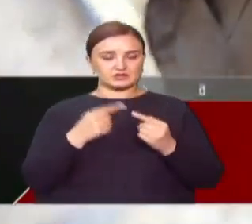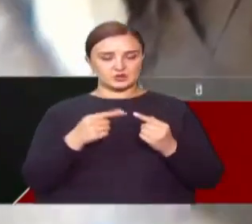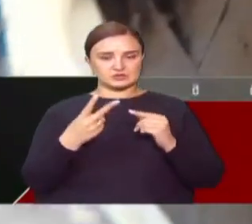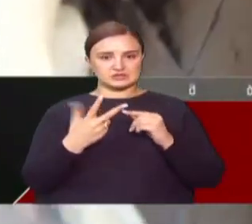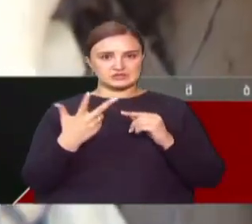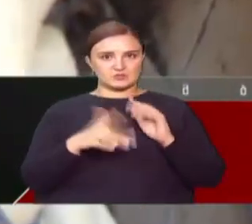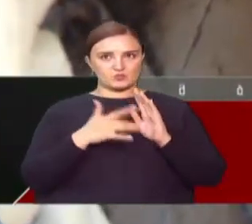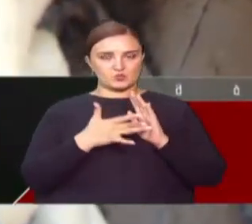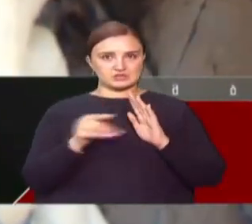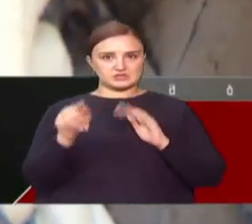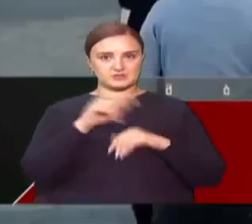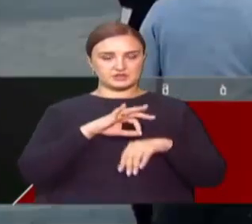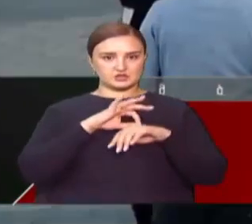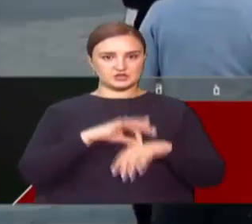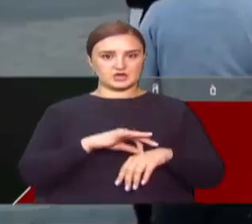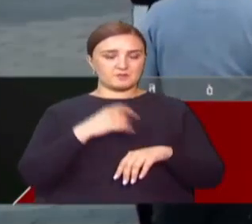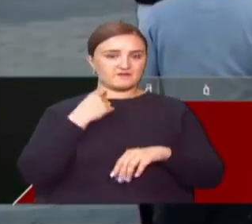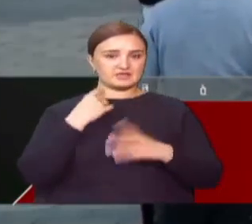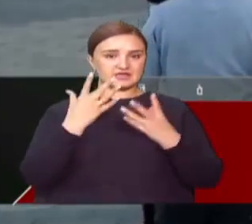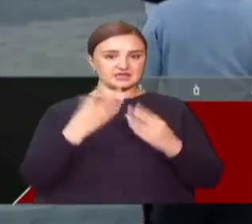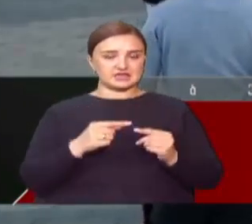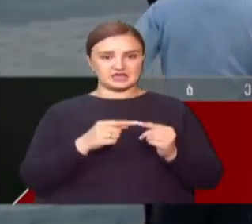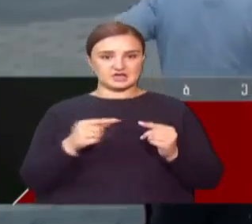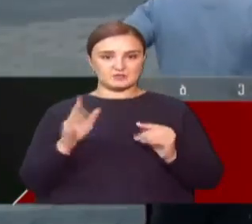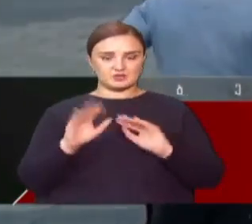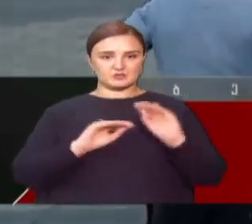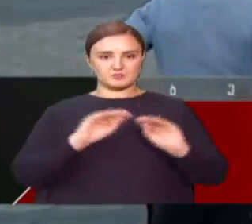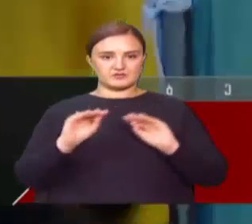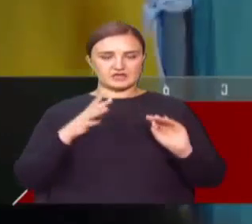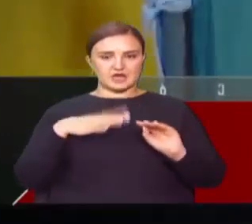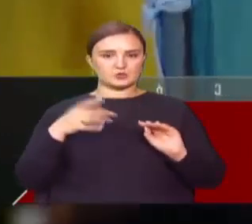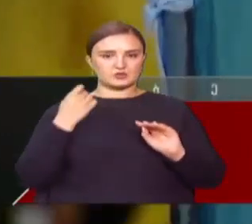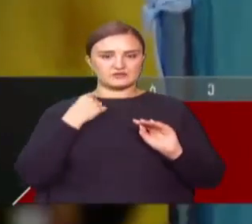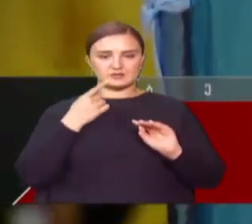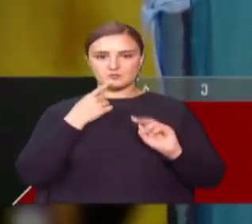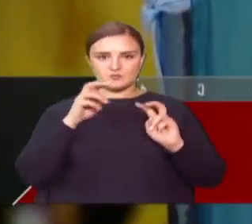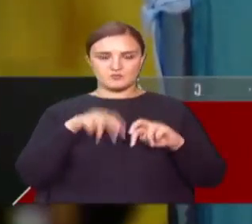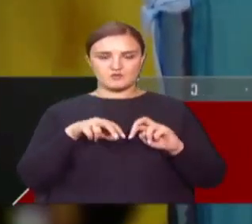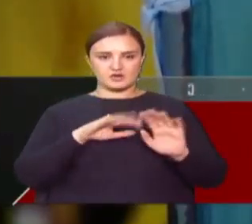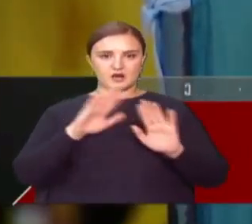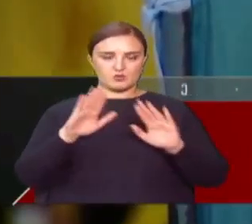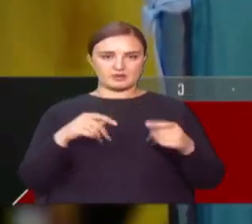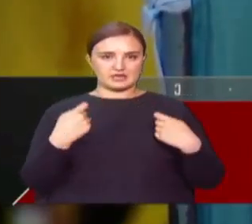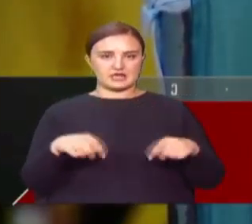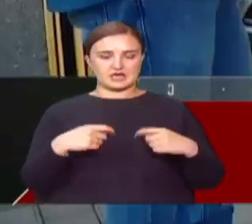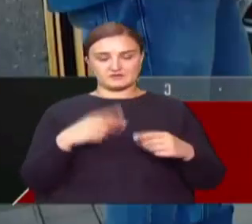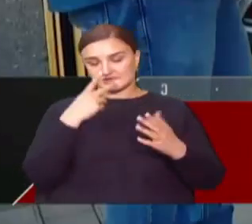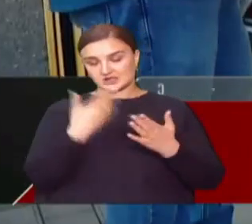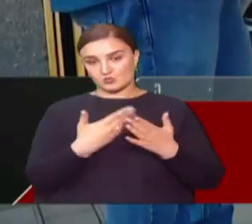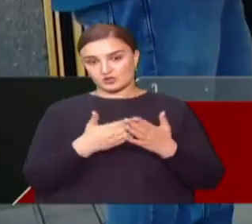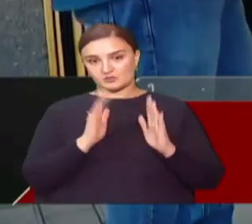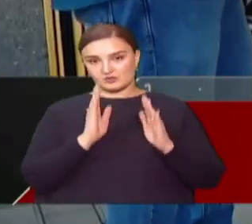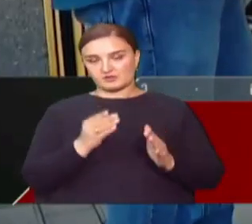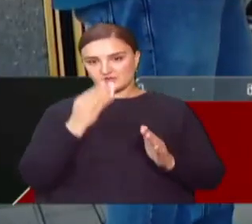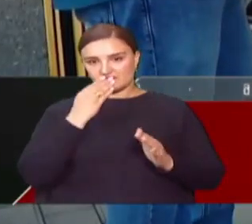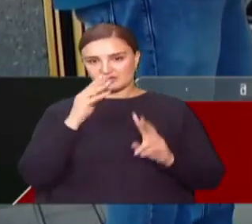23 მუნიციპალიტეტში გაიმართება. ღვინის დღეების ფარგლებში მოეწყობა ქართული ღვინის დეგუსტაცია და გამოფენა გაყიდვა. Წარმოდგენილი იქნება